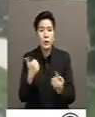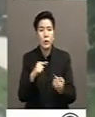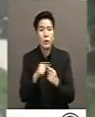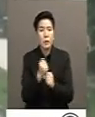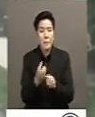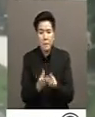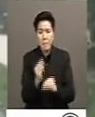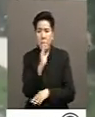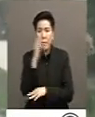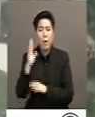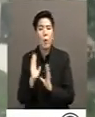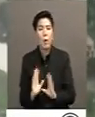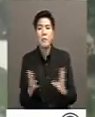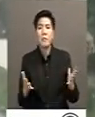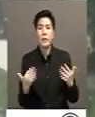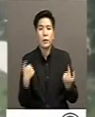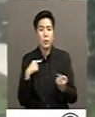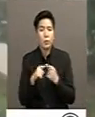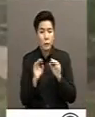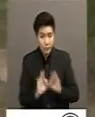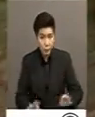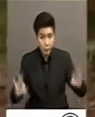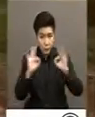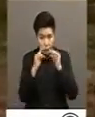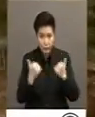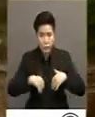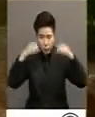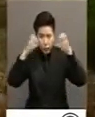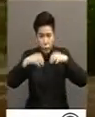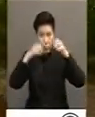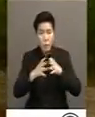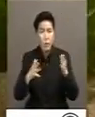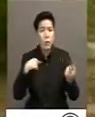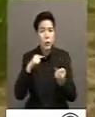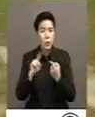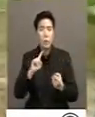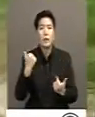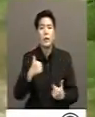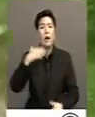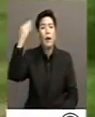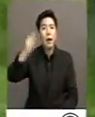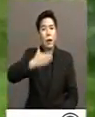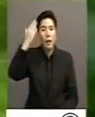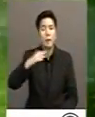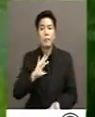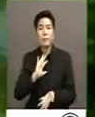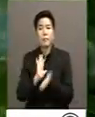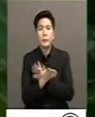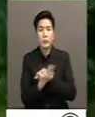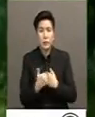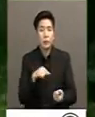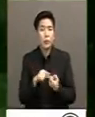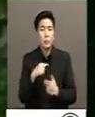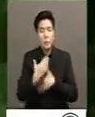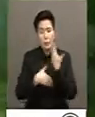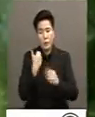รักษาผืนป่าเพื่ออุ้มน้ำนะครับและปัจจัยใหญ่ๆที่ทำให้ปริมาณฝนมากนั่นก็คือความเปลี่ยนแปลงของสภาพภูมิอากาศครับและจากการ